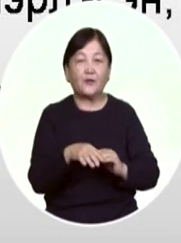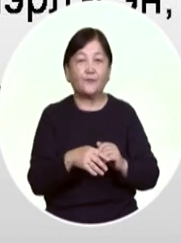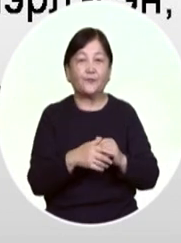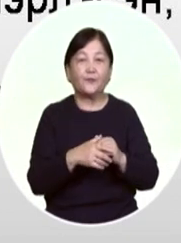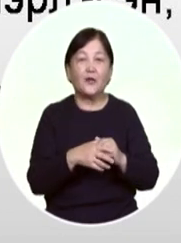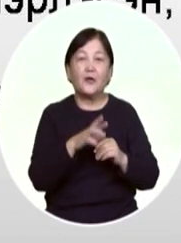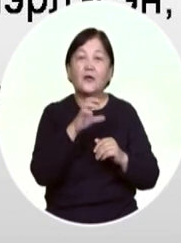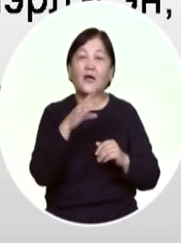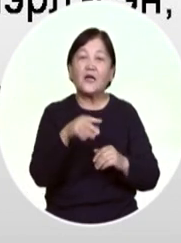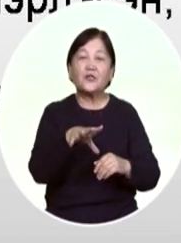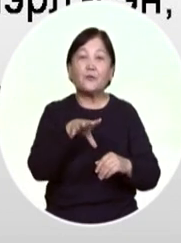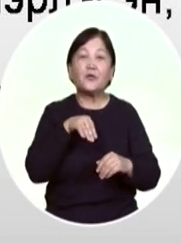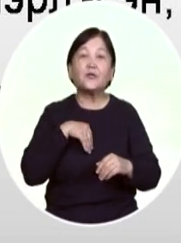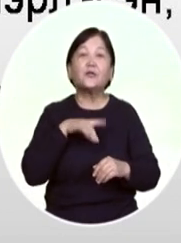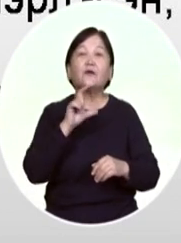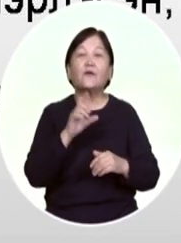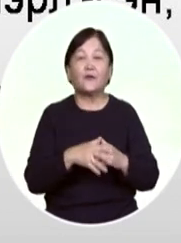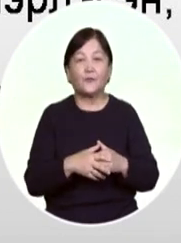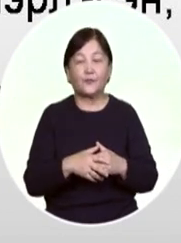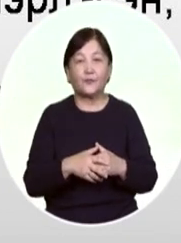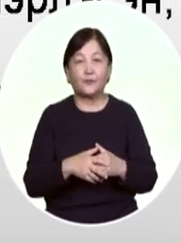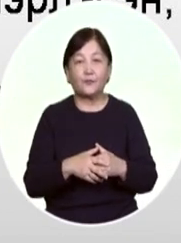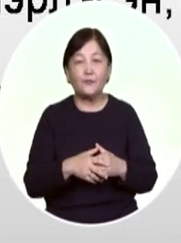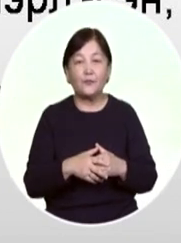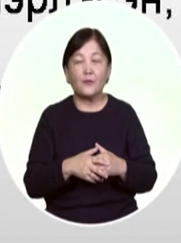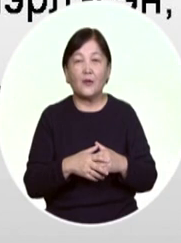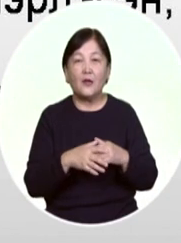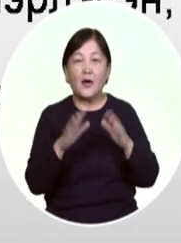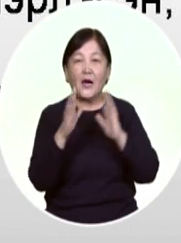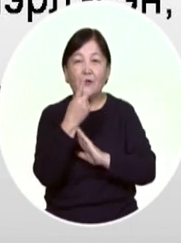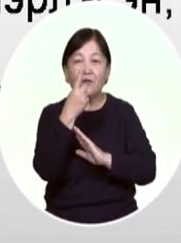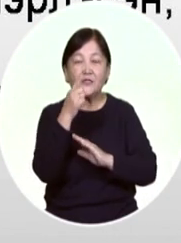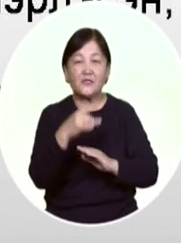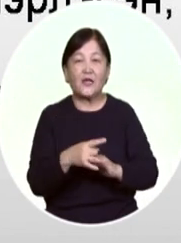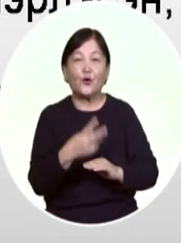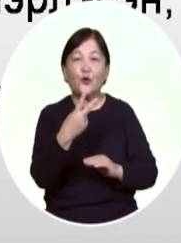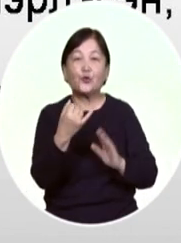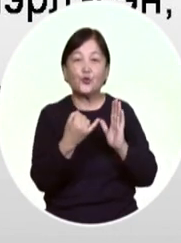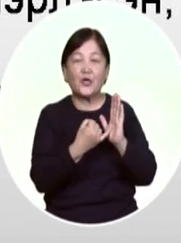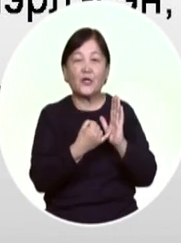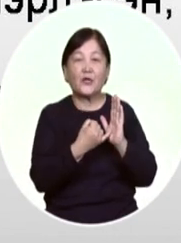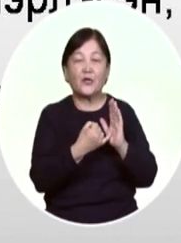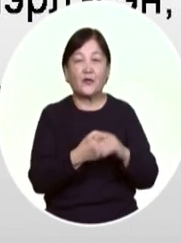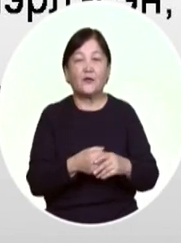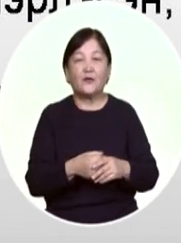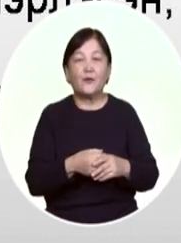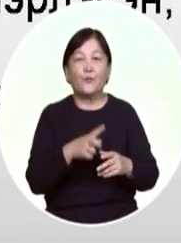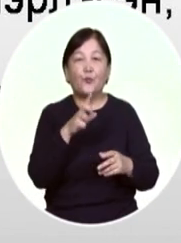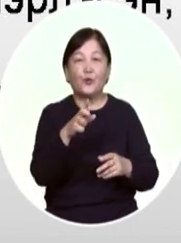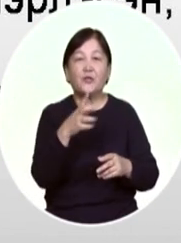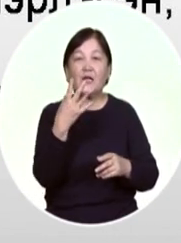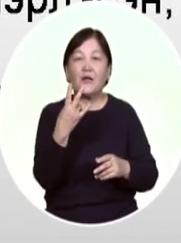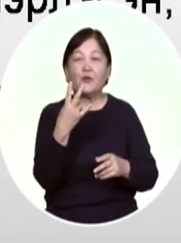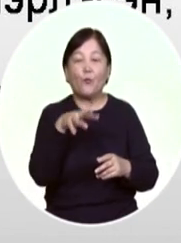одоо яаж мэдэрдэг юм бэ? 11-ний сар 26. Өгд найрамдах Монгол ард талсан